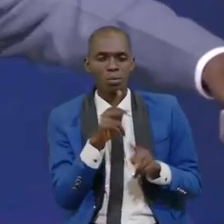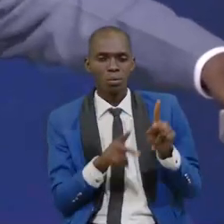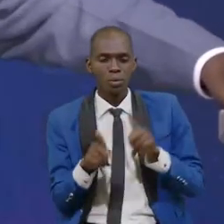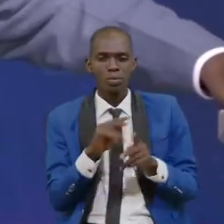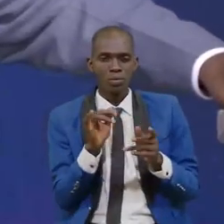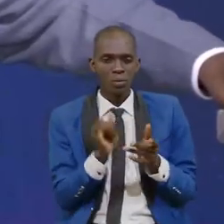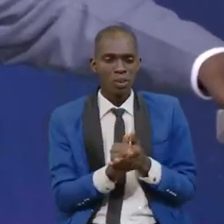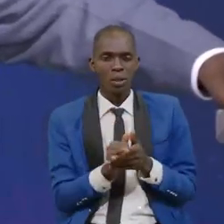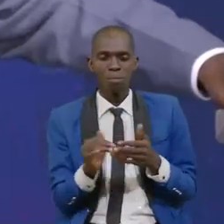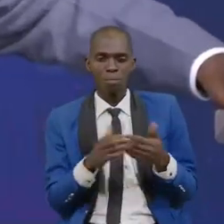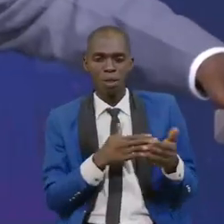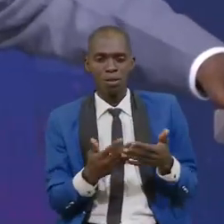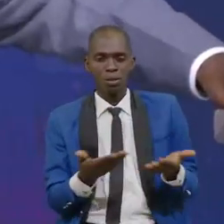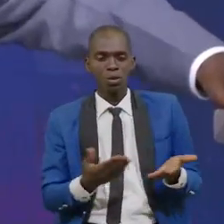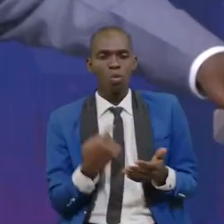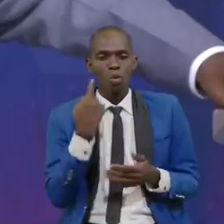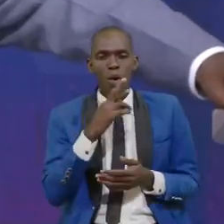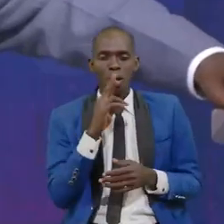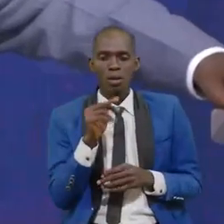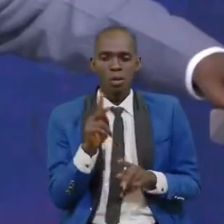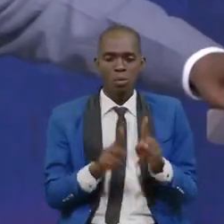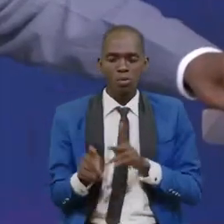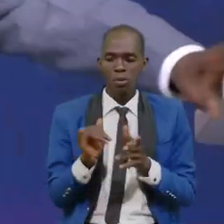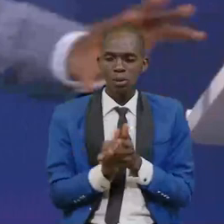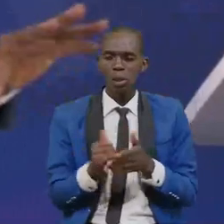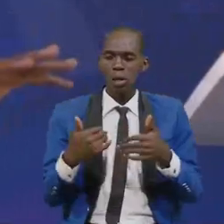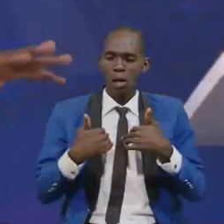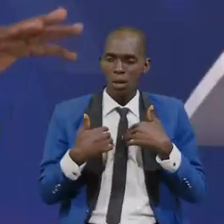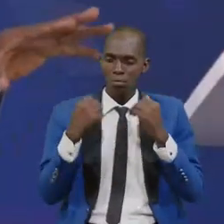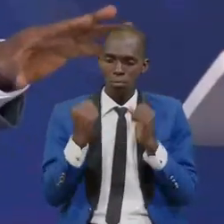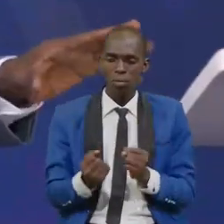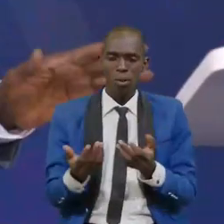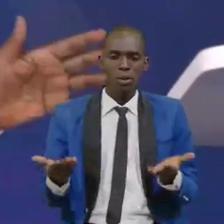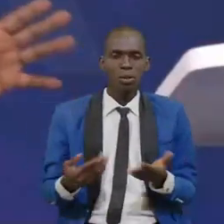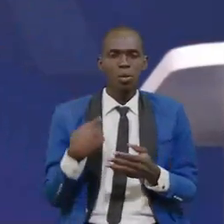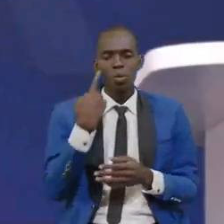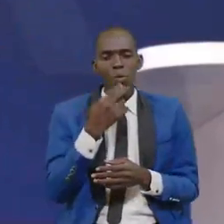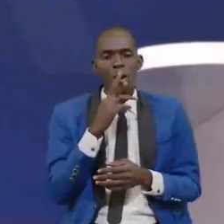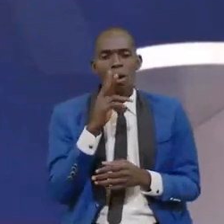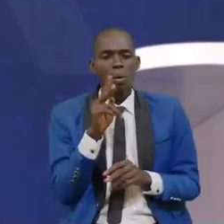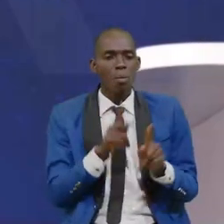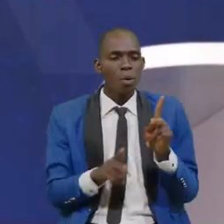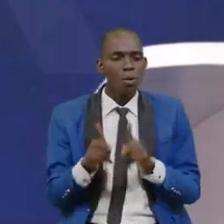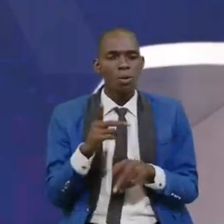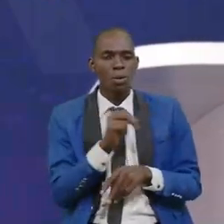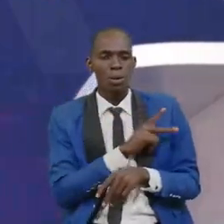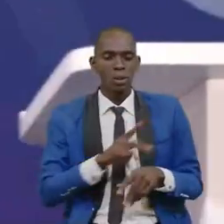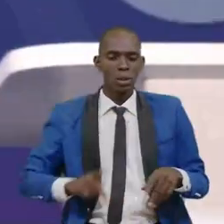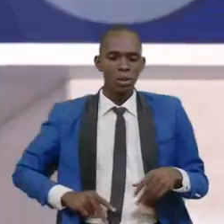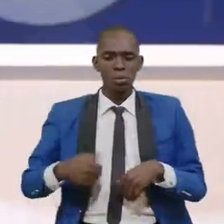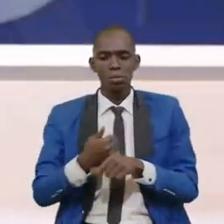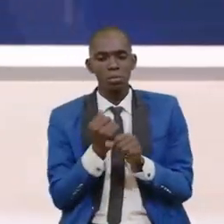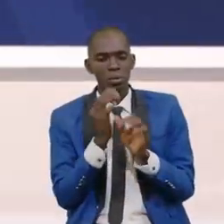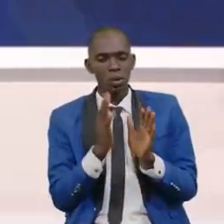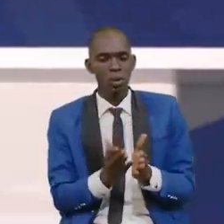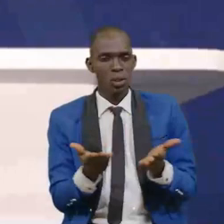les preneurs de décision ici. Qui sont les pouvoirs, qui sont ceux-là qui ont les pouvoirs ici. Qui sont ceux-là qui font les